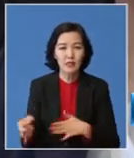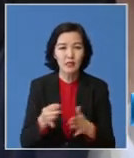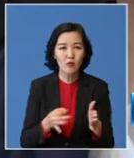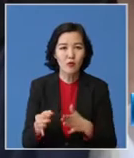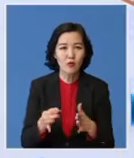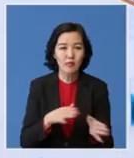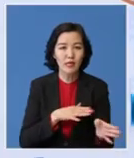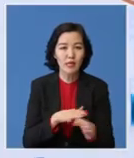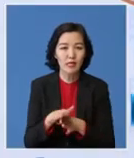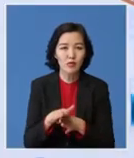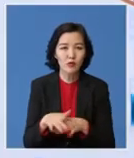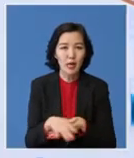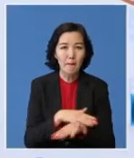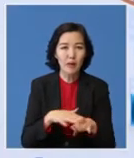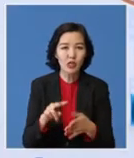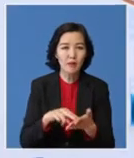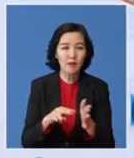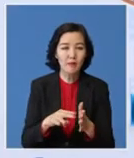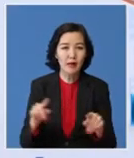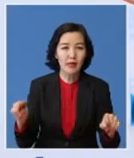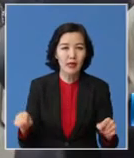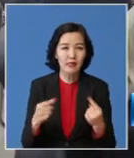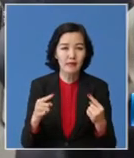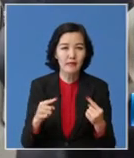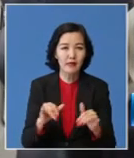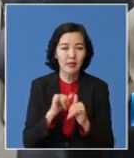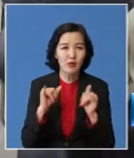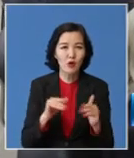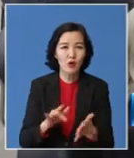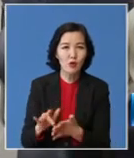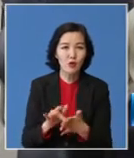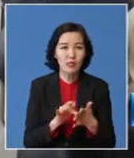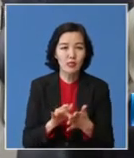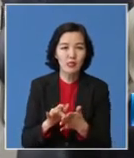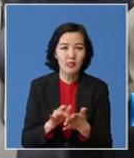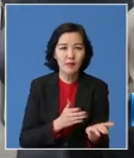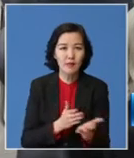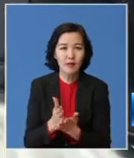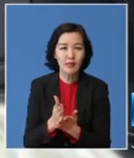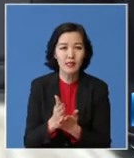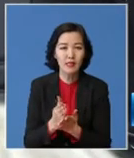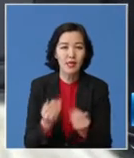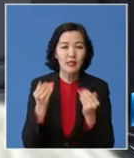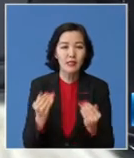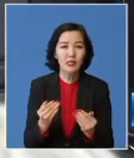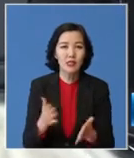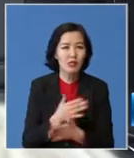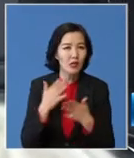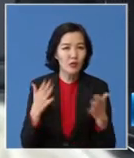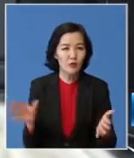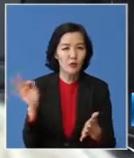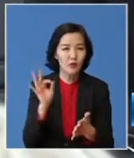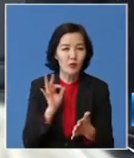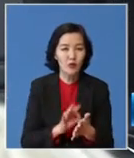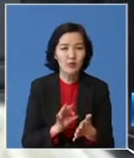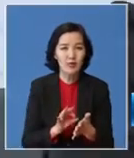области реализуется масштабный план по развитию туристического кластера. Потенциал, отмечают специалисты, огромен. Только в